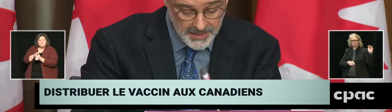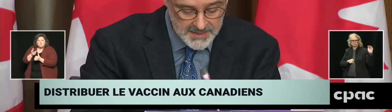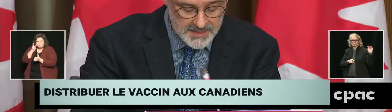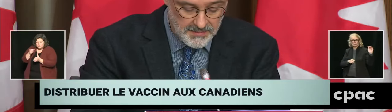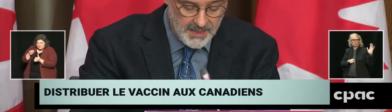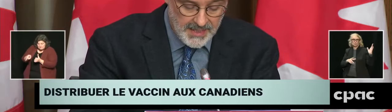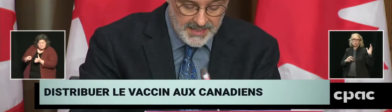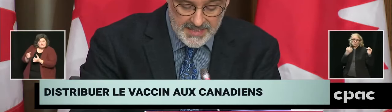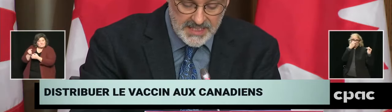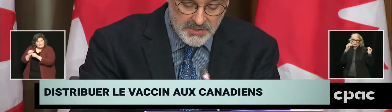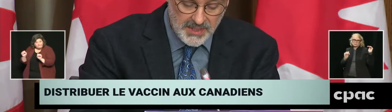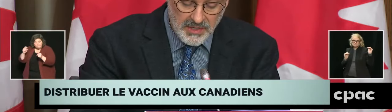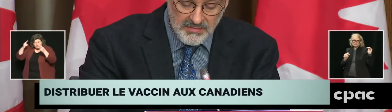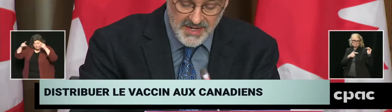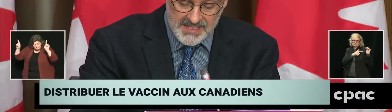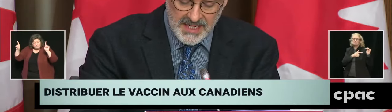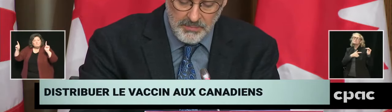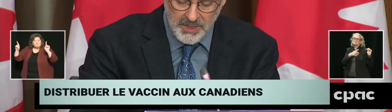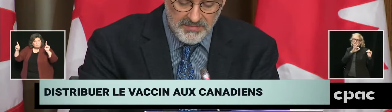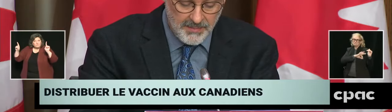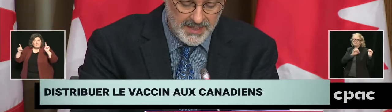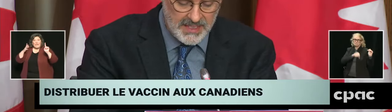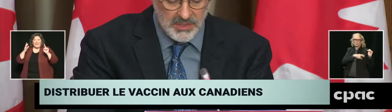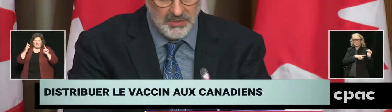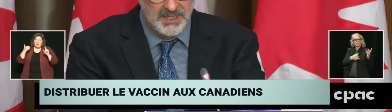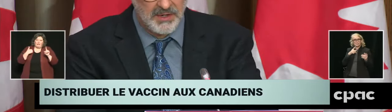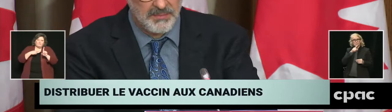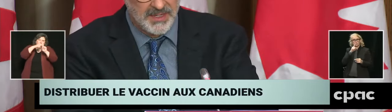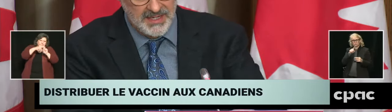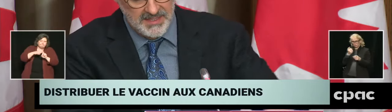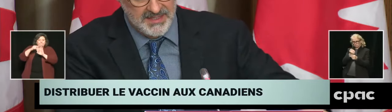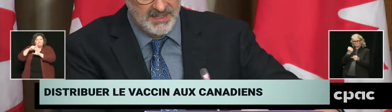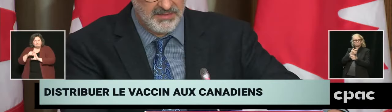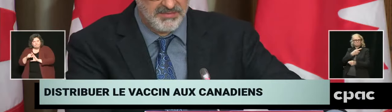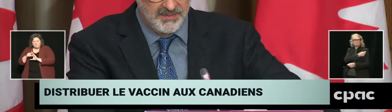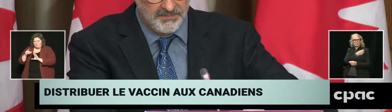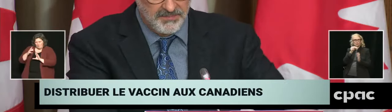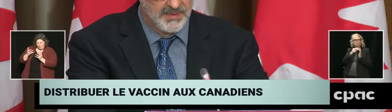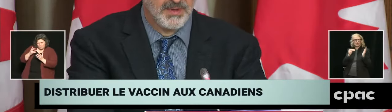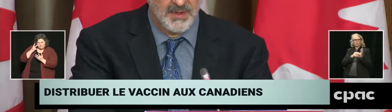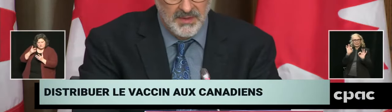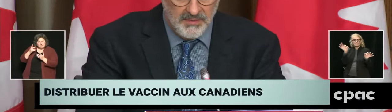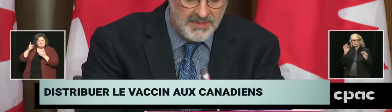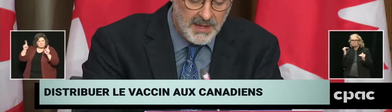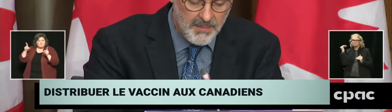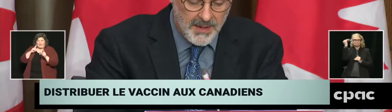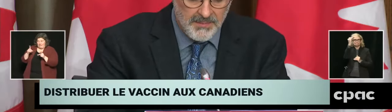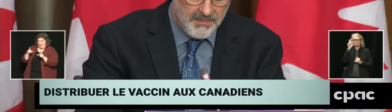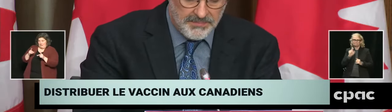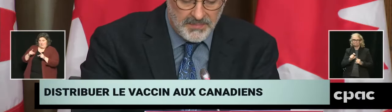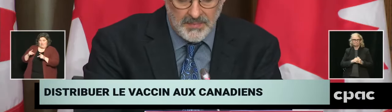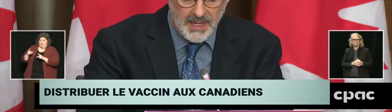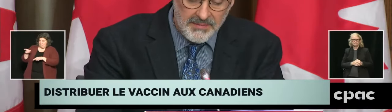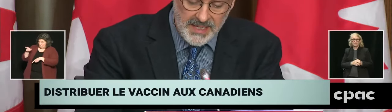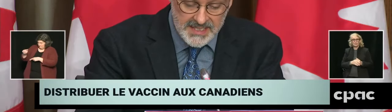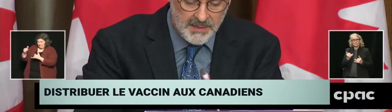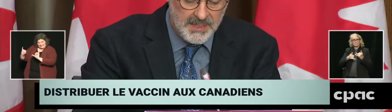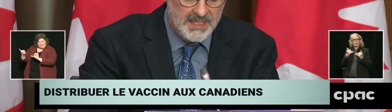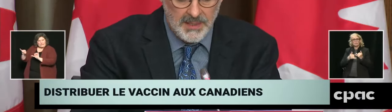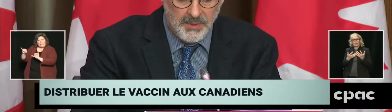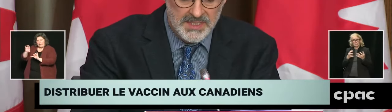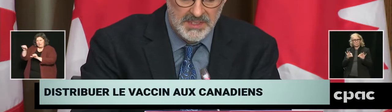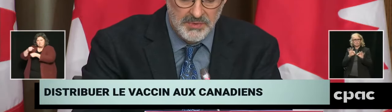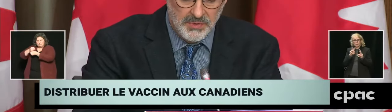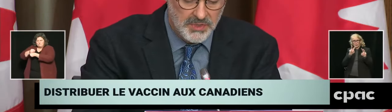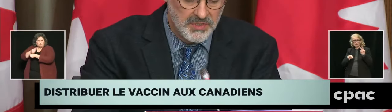ou les risques et s'assurer que le vaccin peut être fabriqué selon des normes de qualité élevées. Finalement,